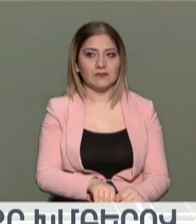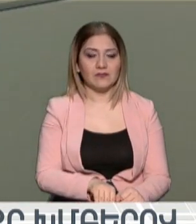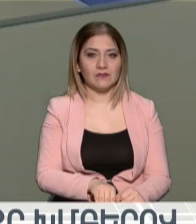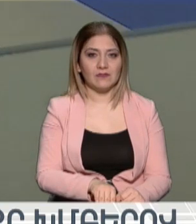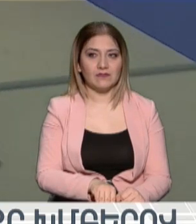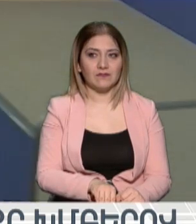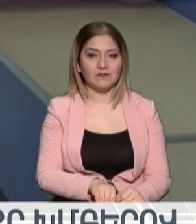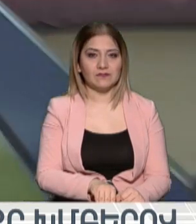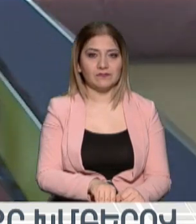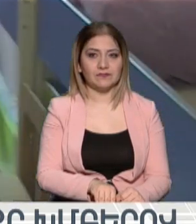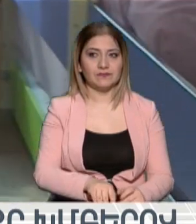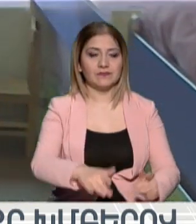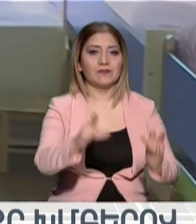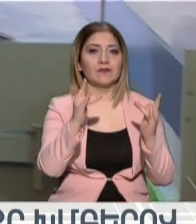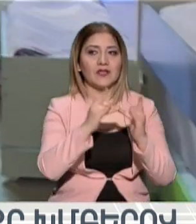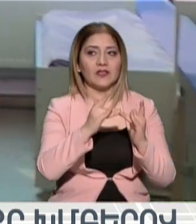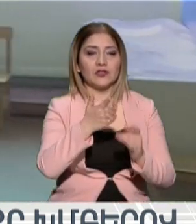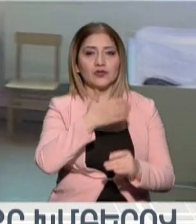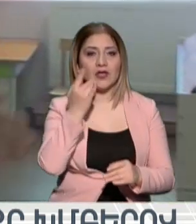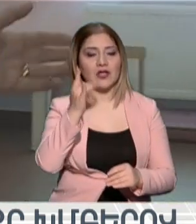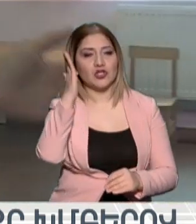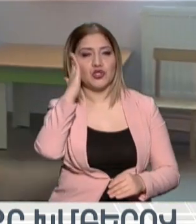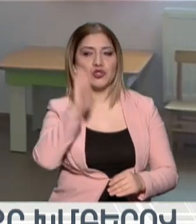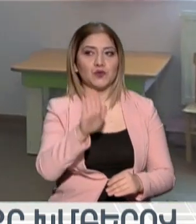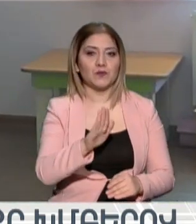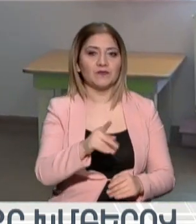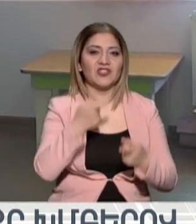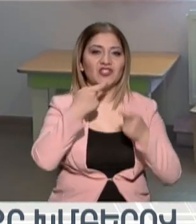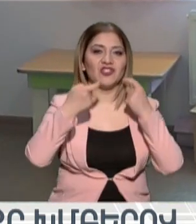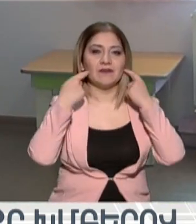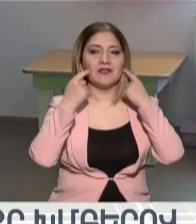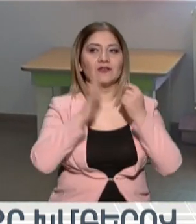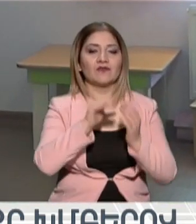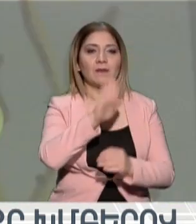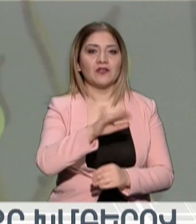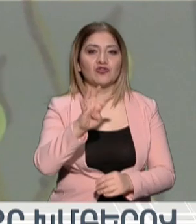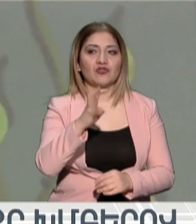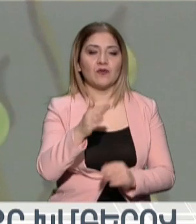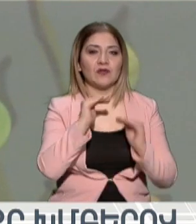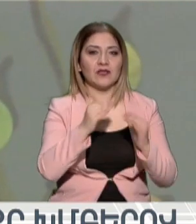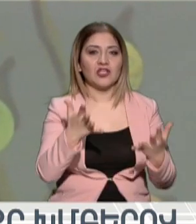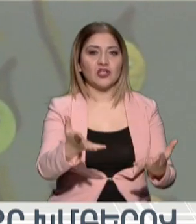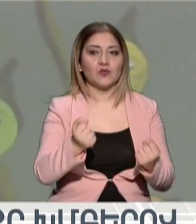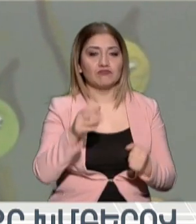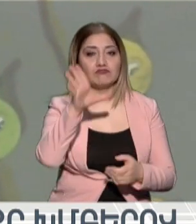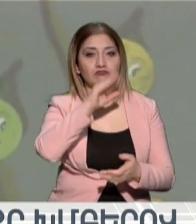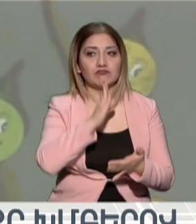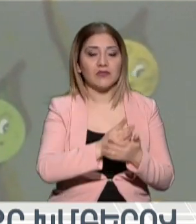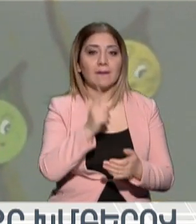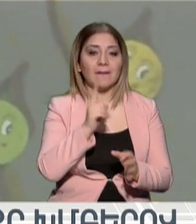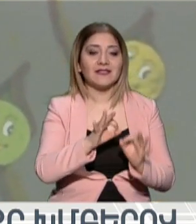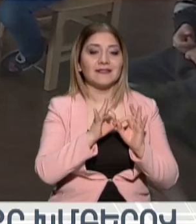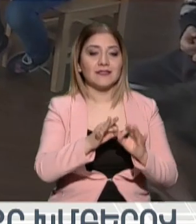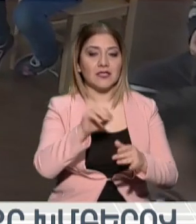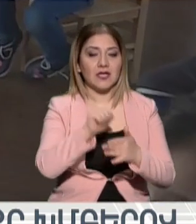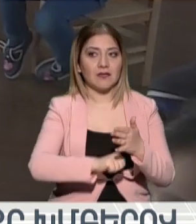որ անկողին չկա, այդտեղ չեն քնում երեխաները։ Ժպիտներ մանկապարտեզը 400 երեխա ընդունելու հնարավորություն ունի, սակայն